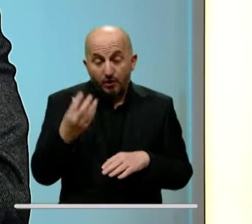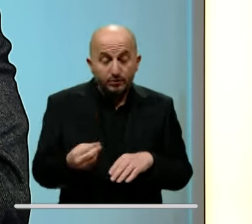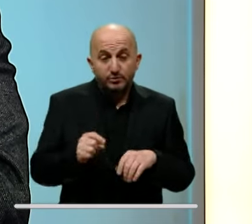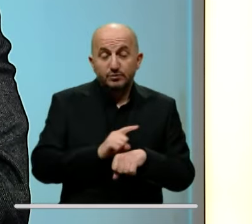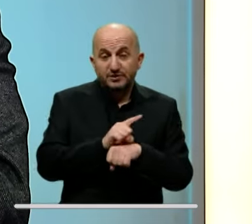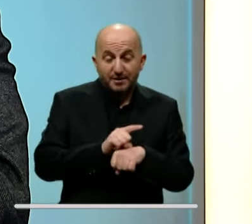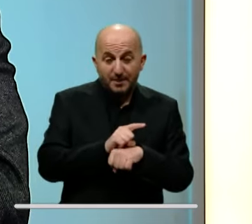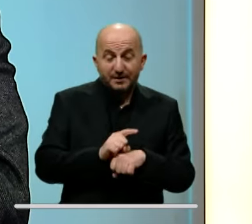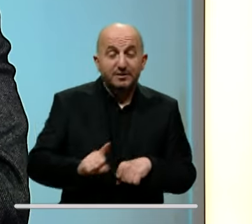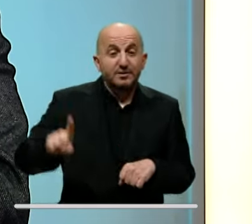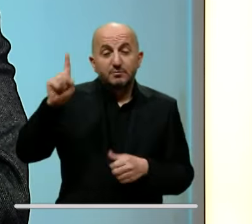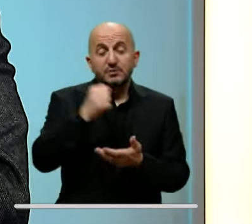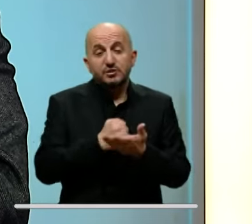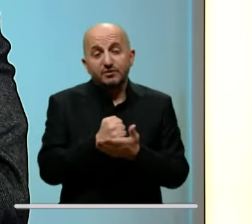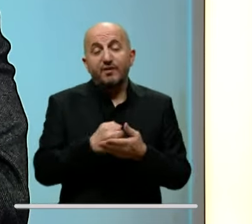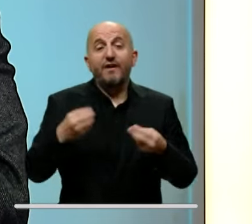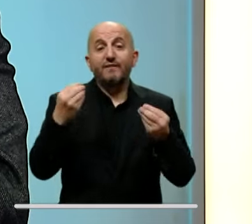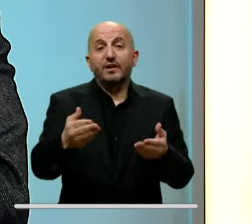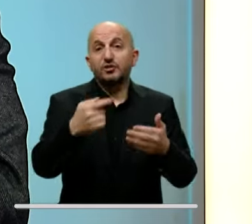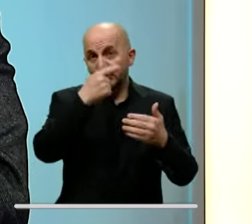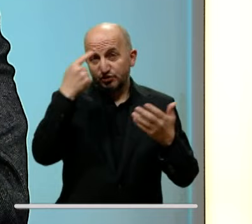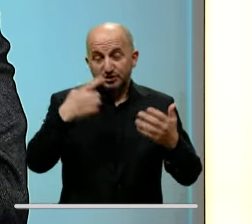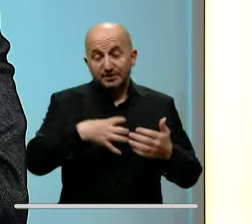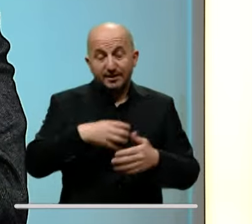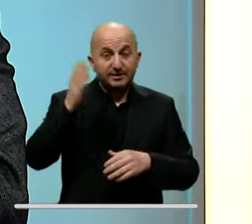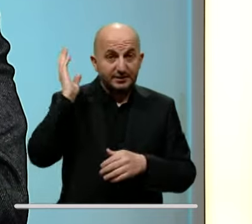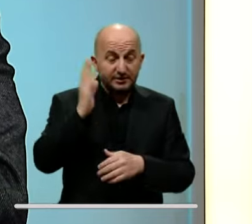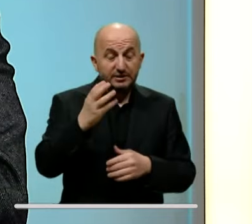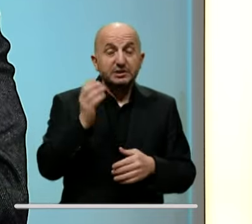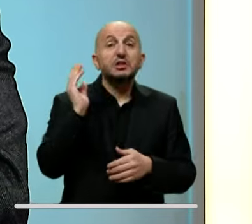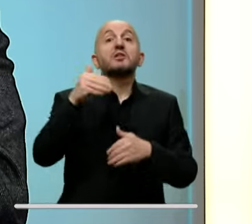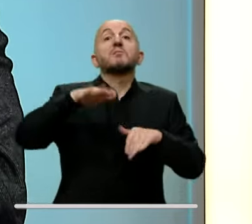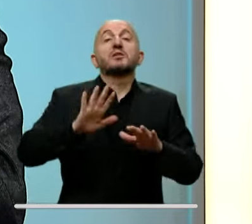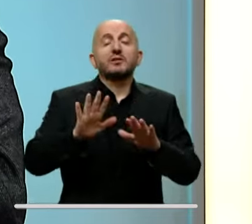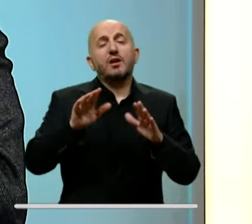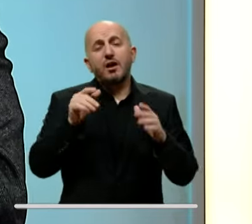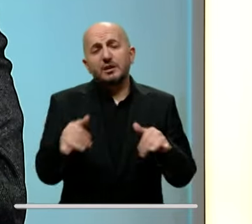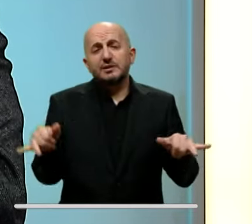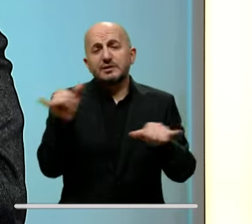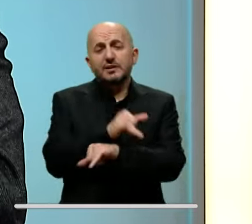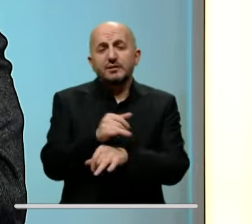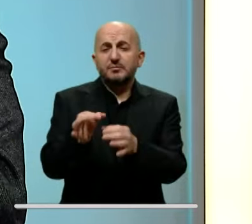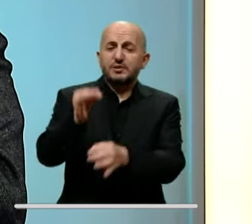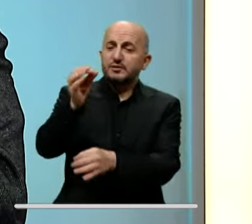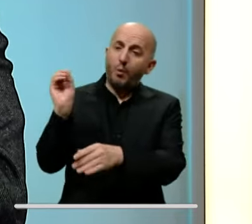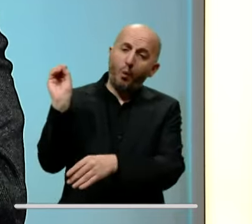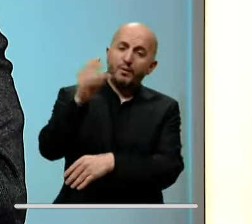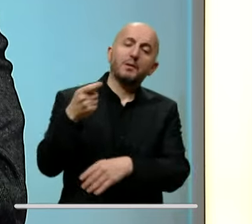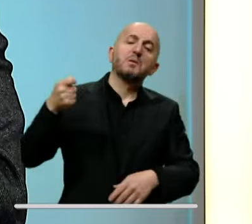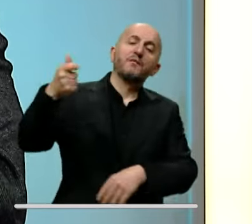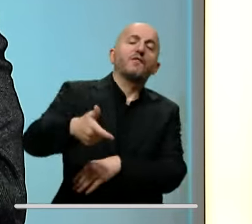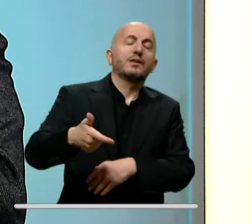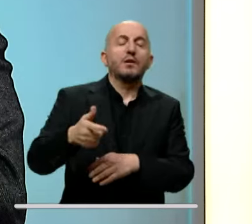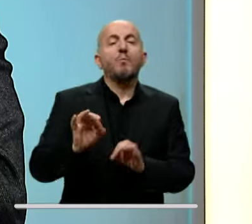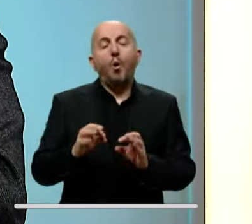Eee Rabbim şifa versin inşallah kendi gitsin gidemeyecek ise o zaman yerine bir bedel gönderir ve o